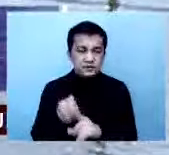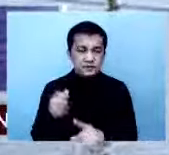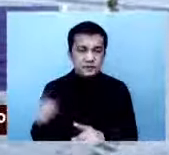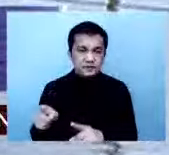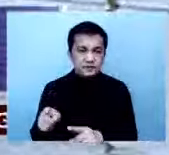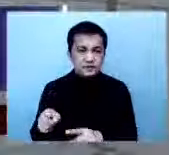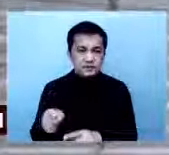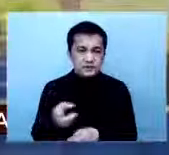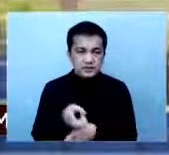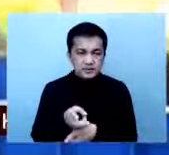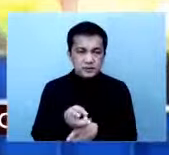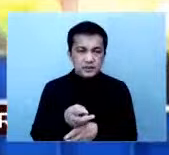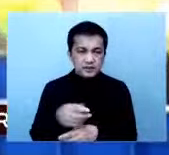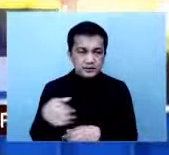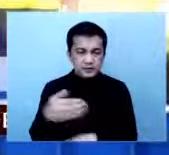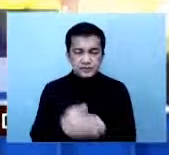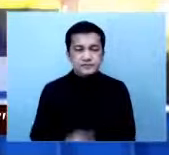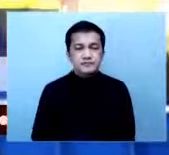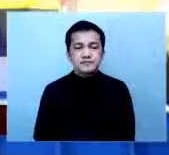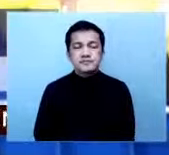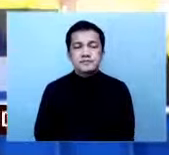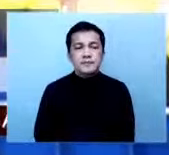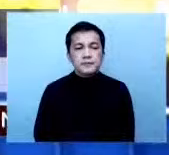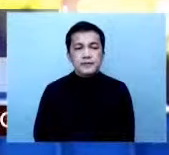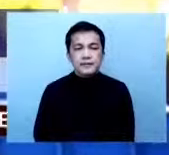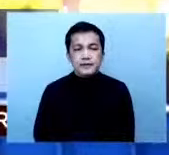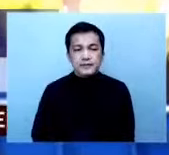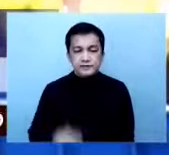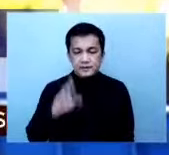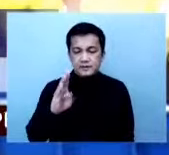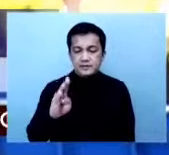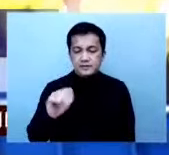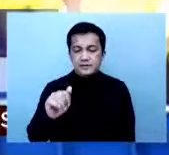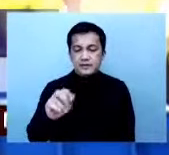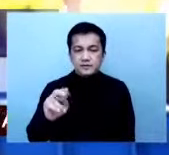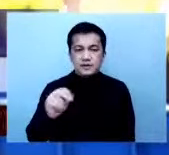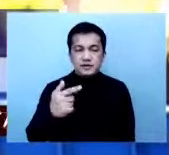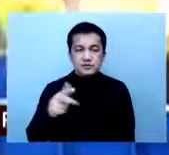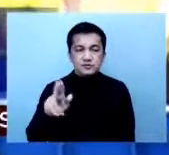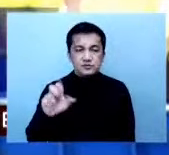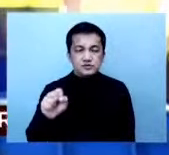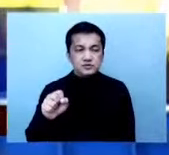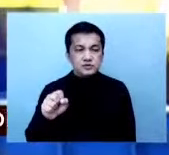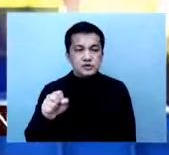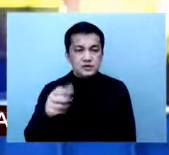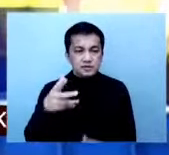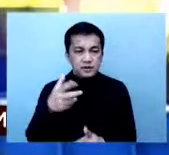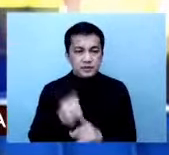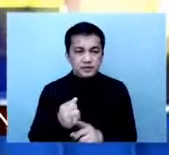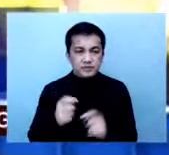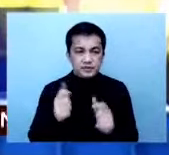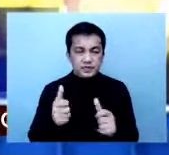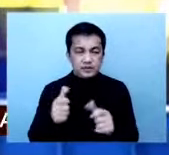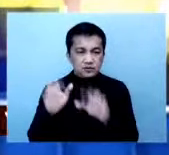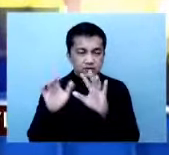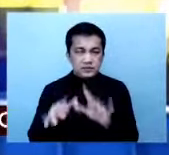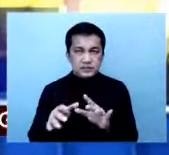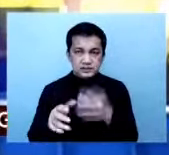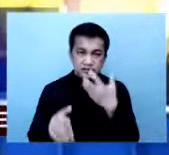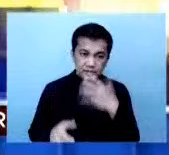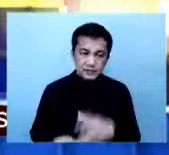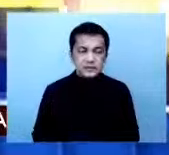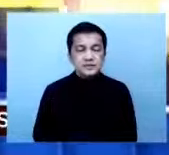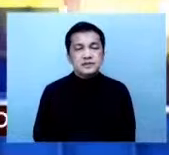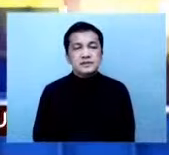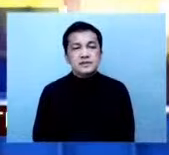alagang isda mga bangus ang maapektuhan yung biglang umulan saka mainit kaka